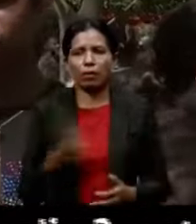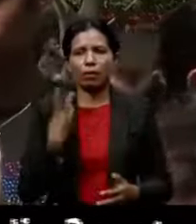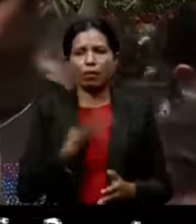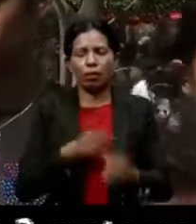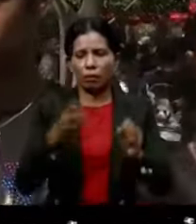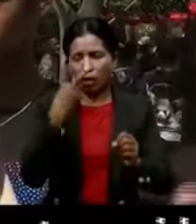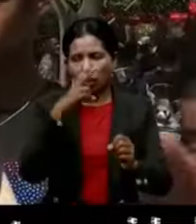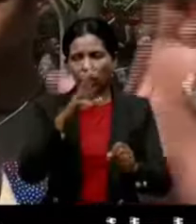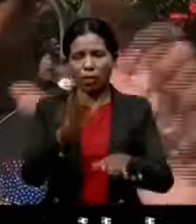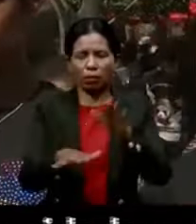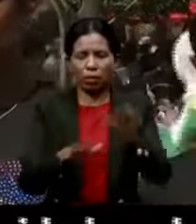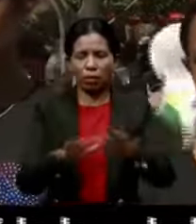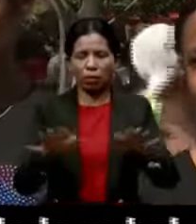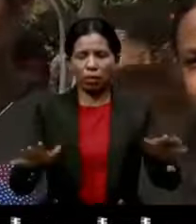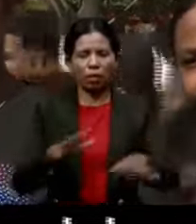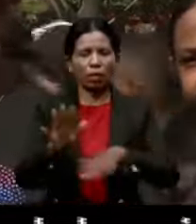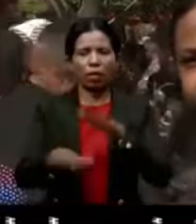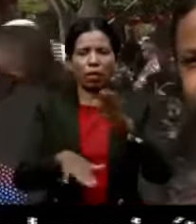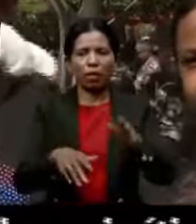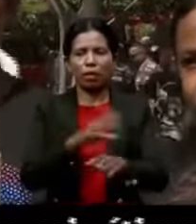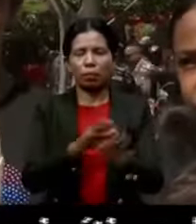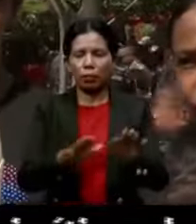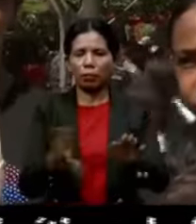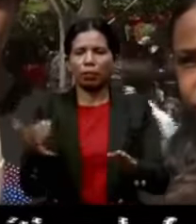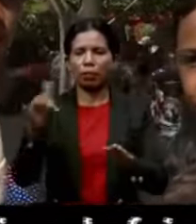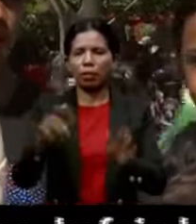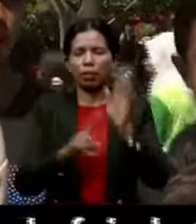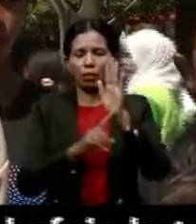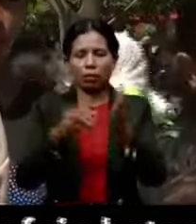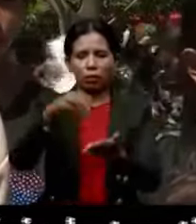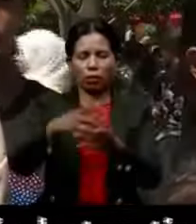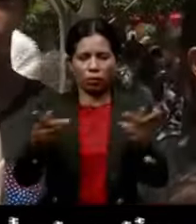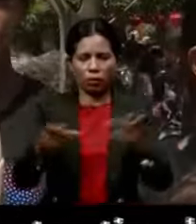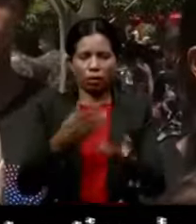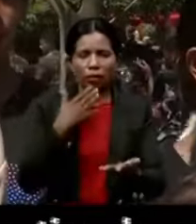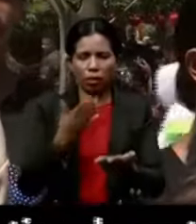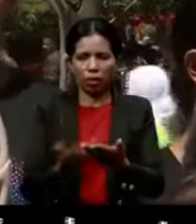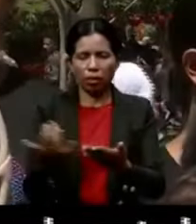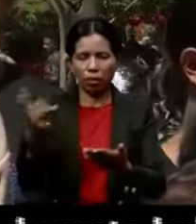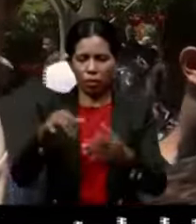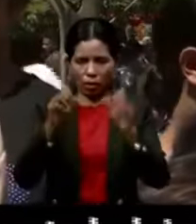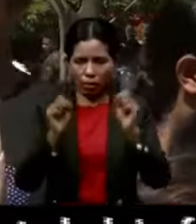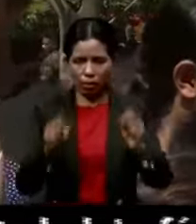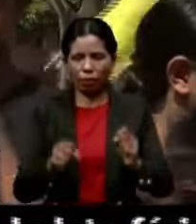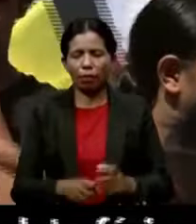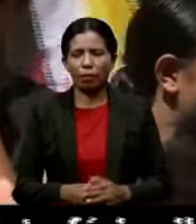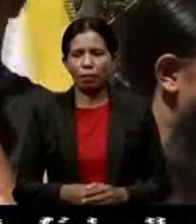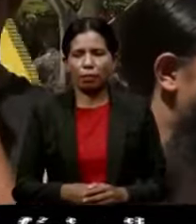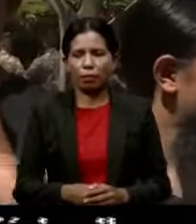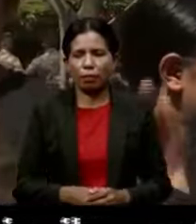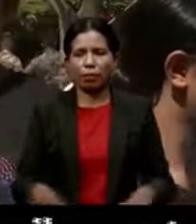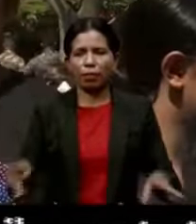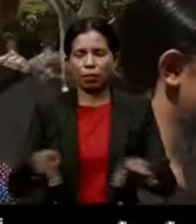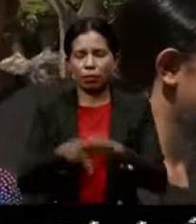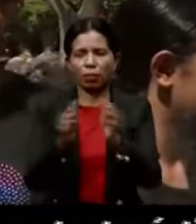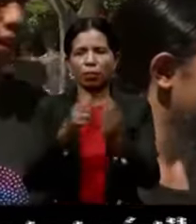hare labarik ser lawar biru la iha para kuni sauna preparasi ratu hatur fatin dia pasira para sirai bele partisipa